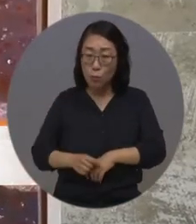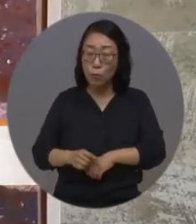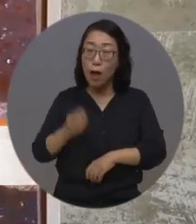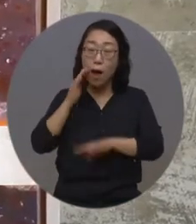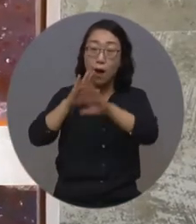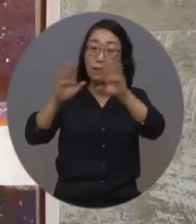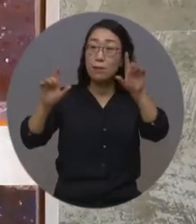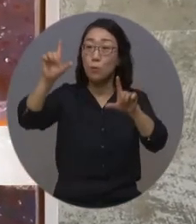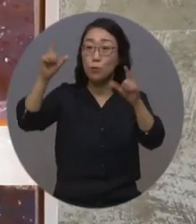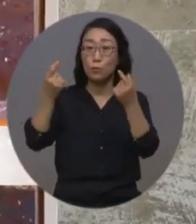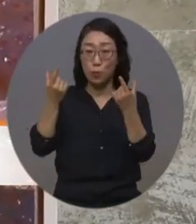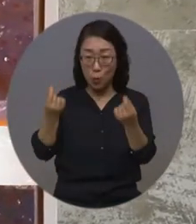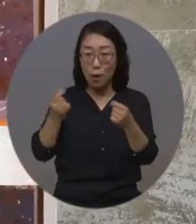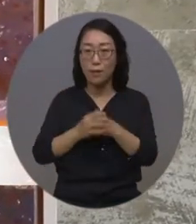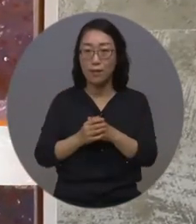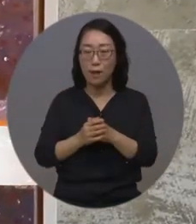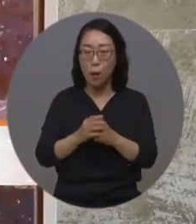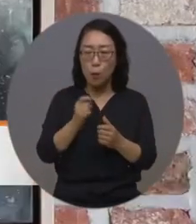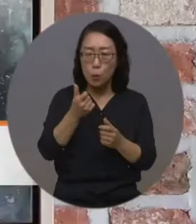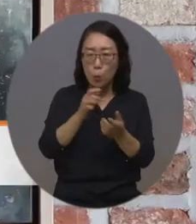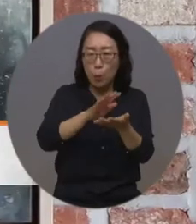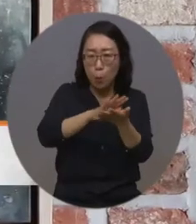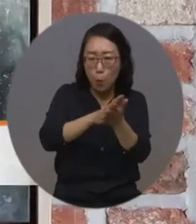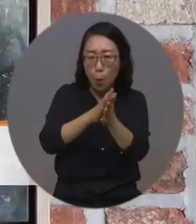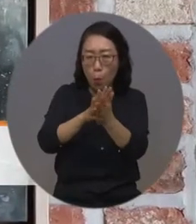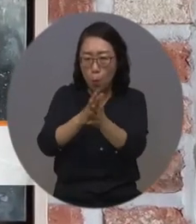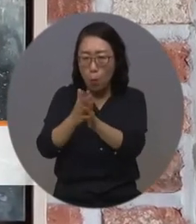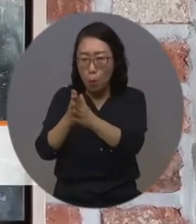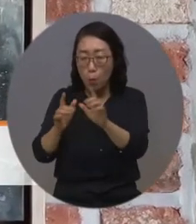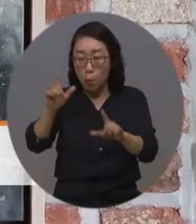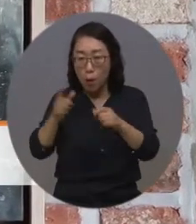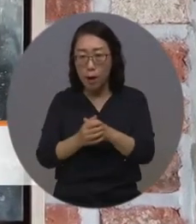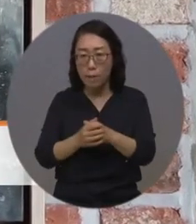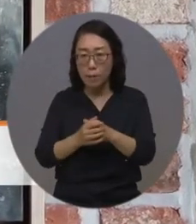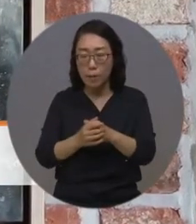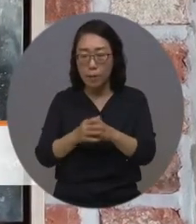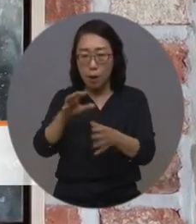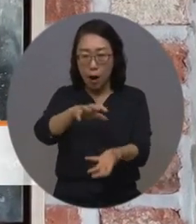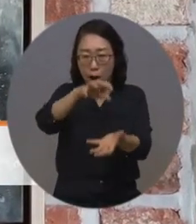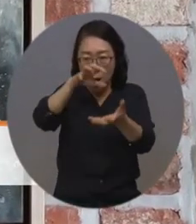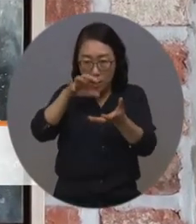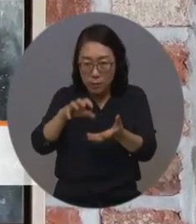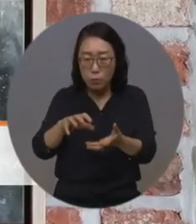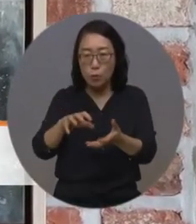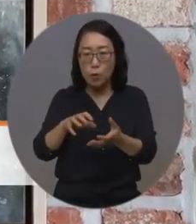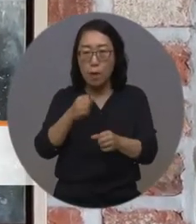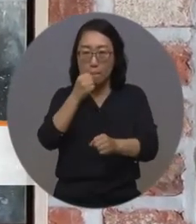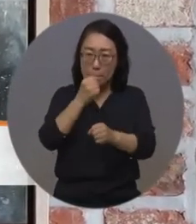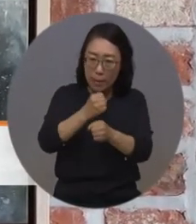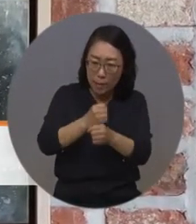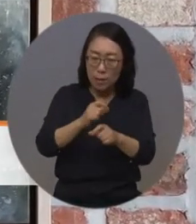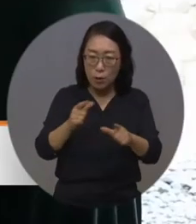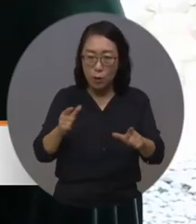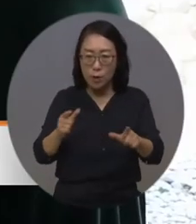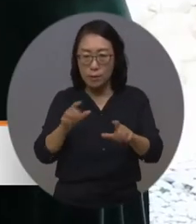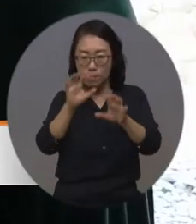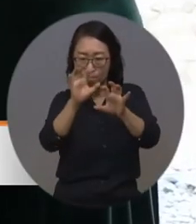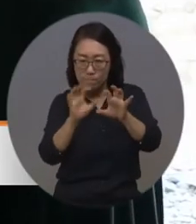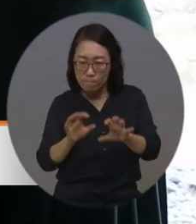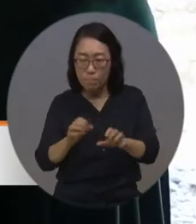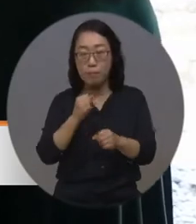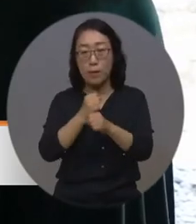못하게 조용히 변화되는 갯벌을 전통 공예 재료로 많이 쓰이는 자개로 질감을 입체적으로